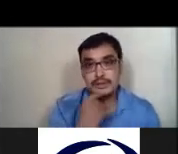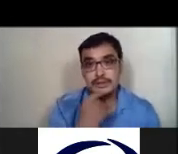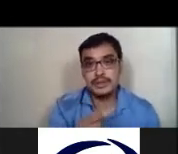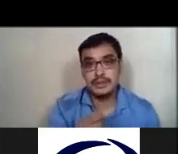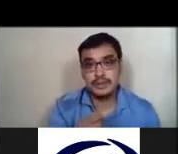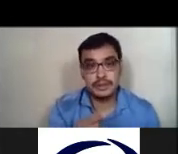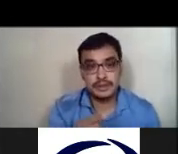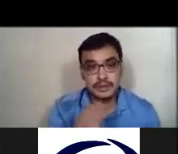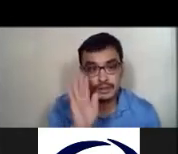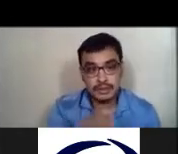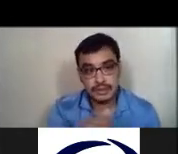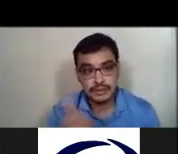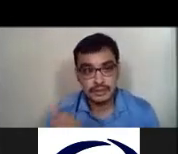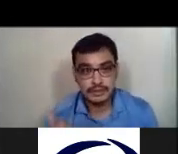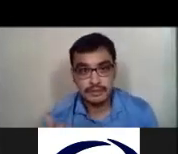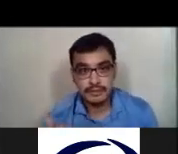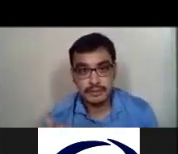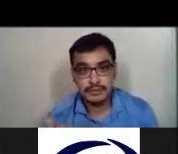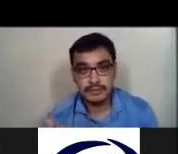स्लाइड.